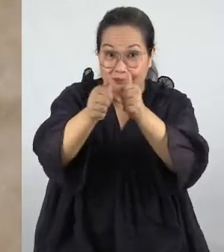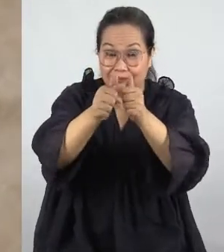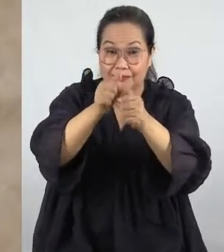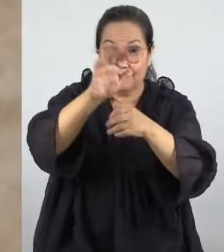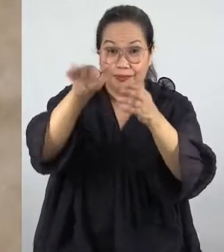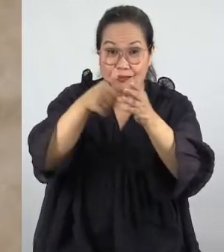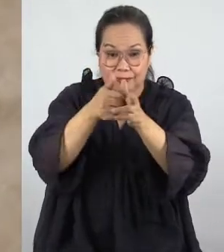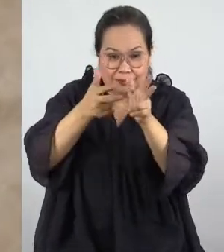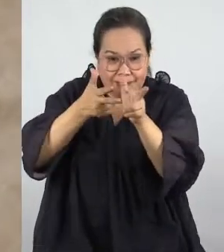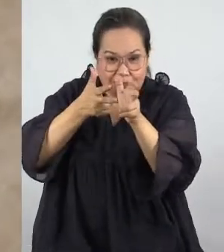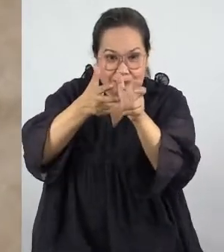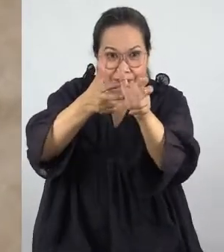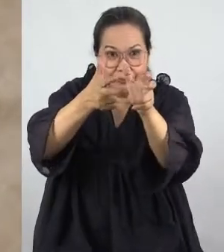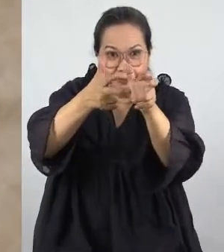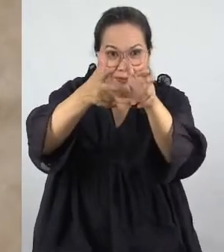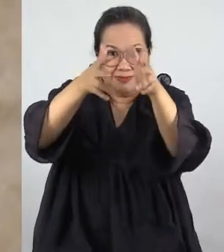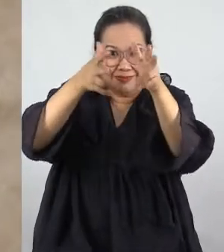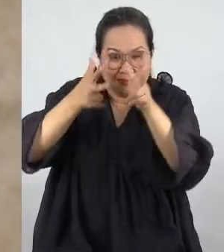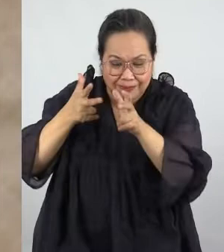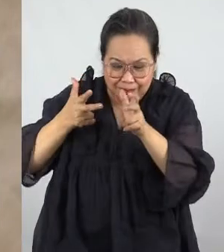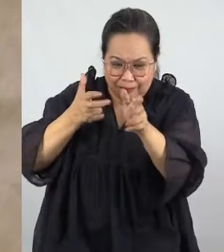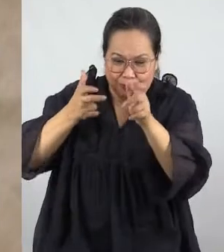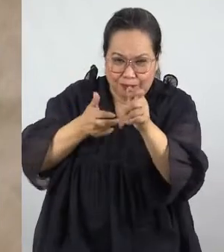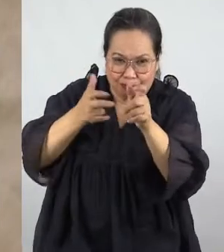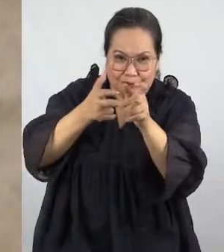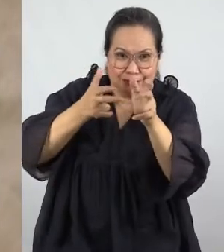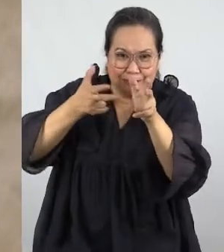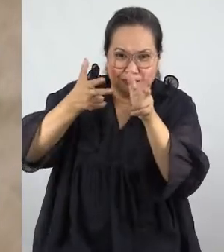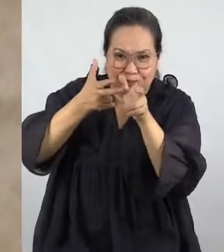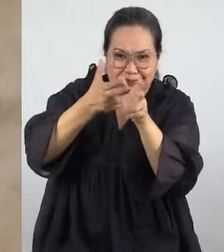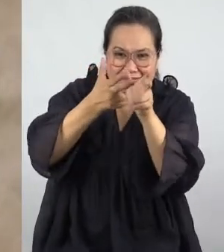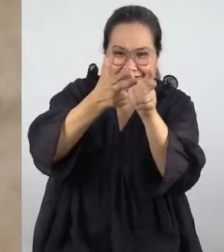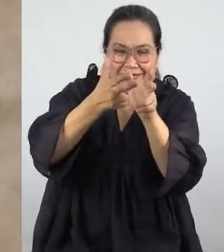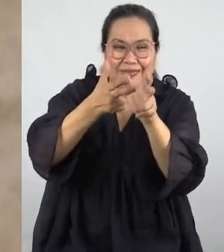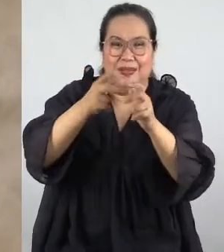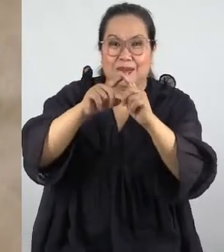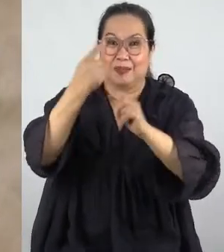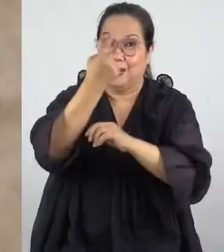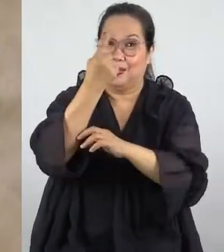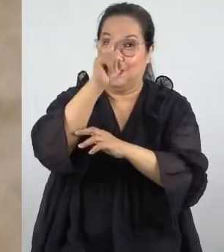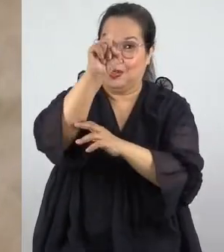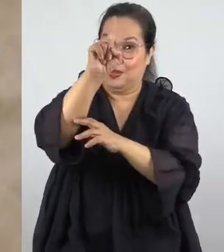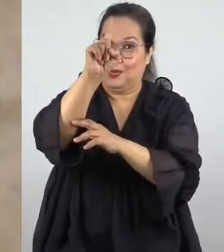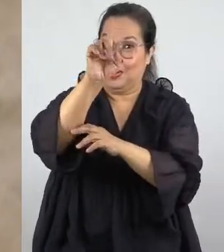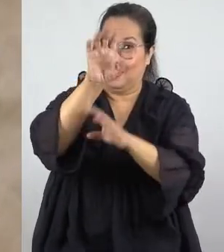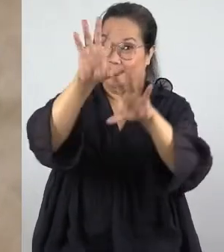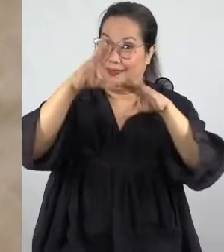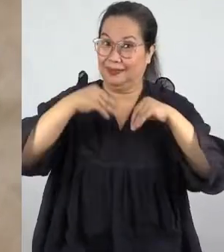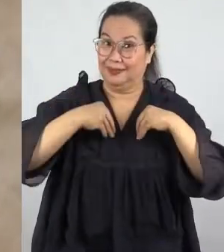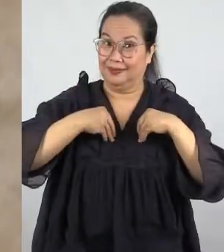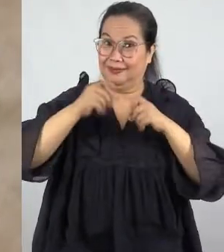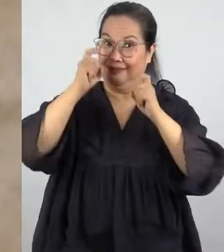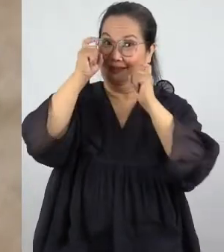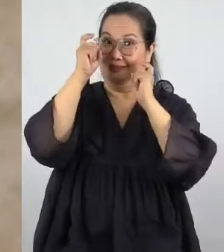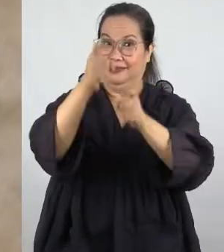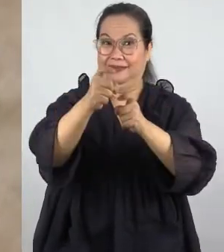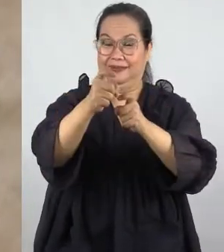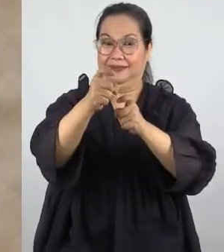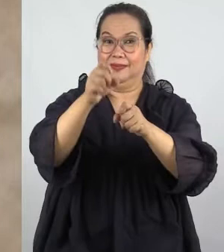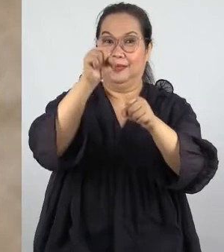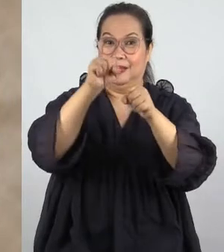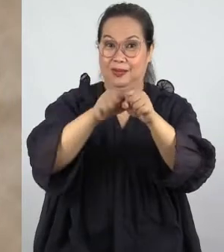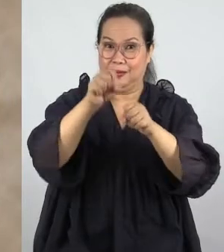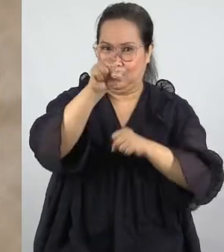the runners run, but only one receives the prize?